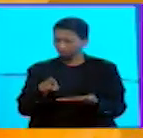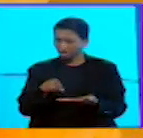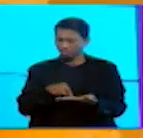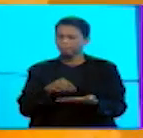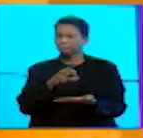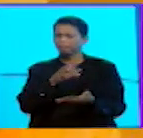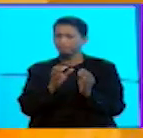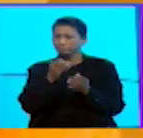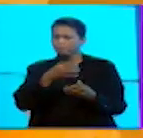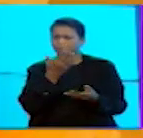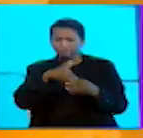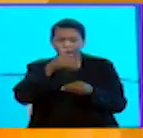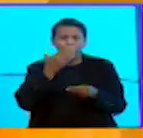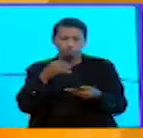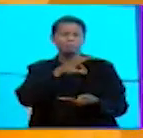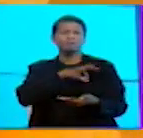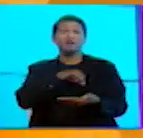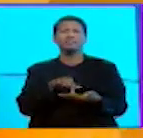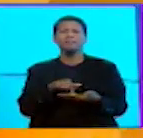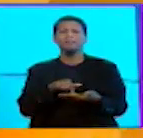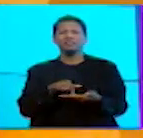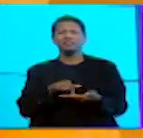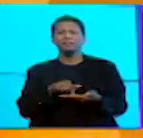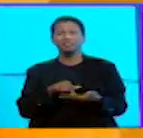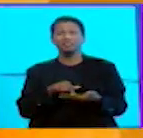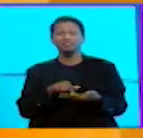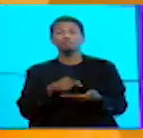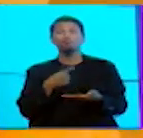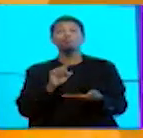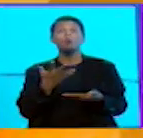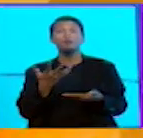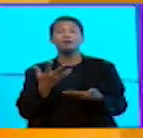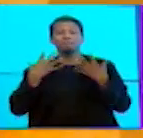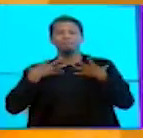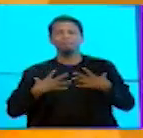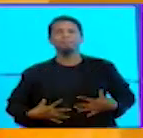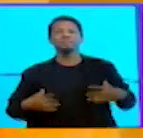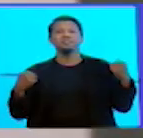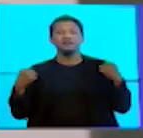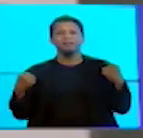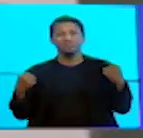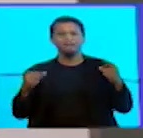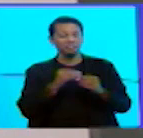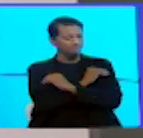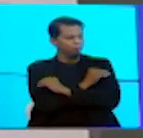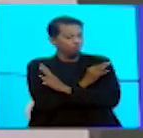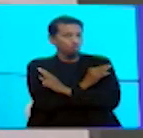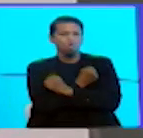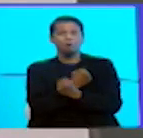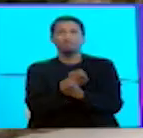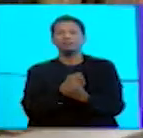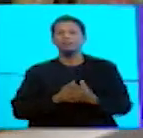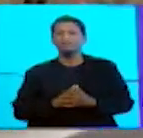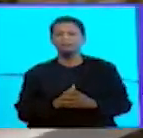madu untuk kesehatan, di antaranya sebagai sumber energi, menguatkan sistem imun dan mencegah kanker. Madu pun